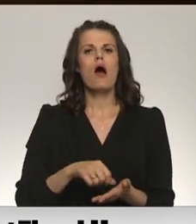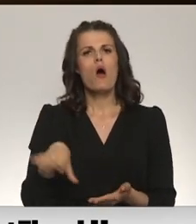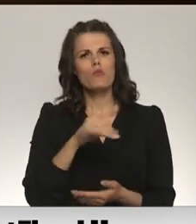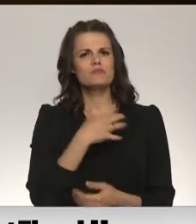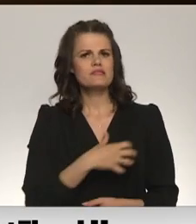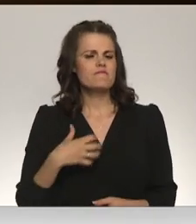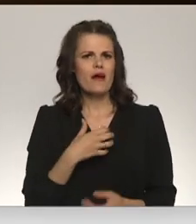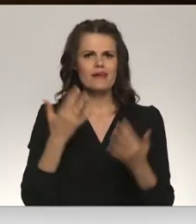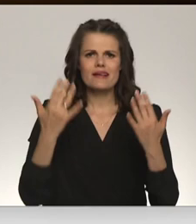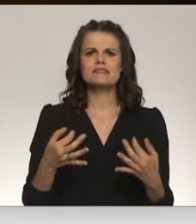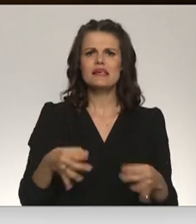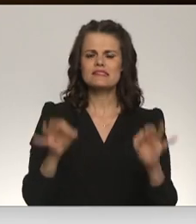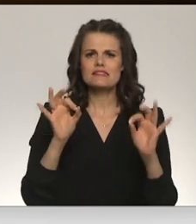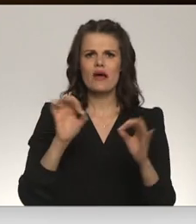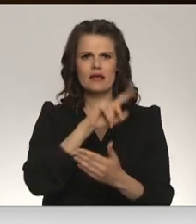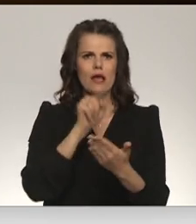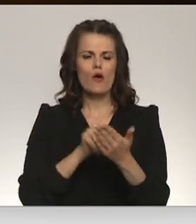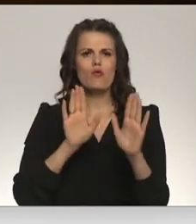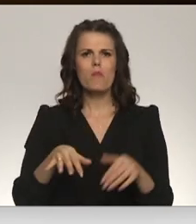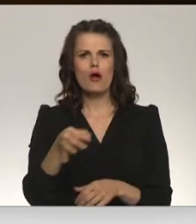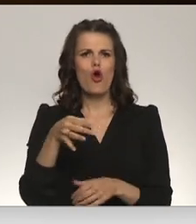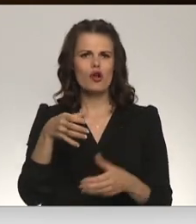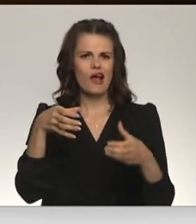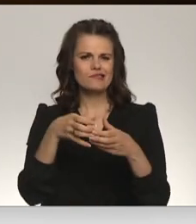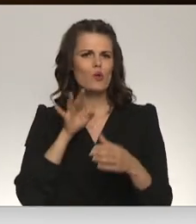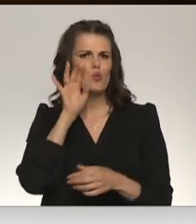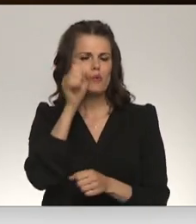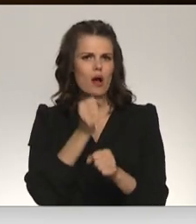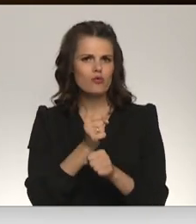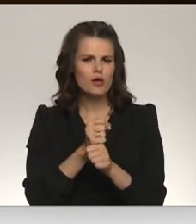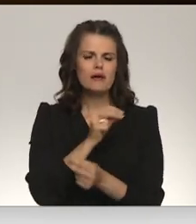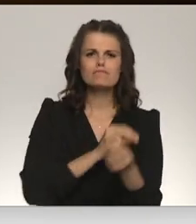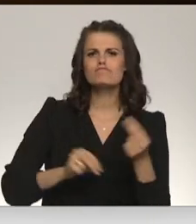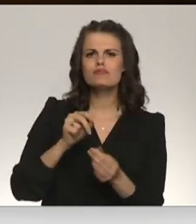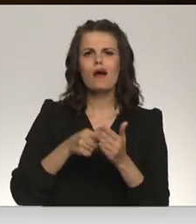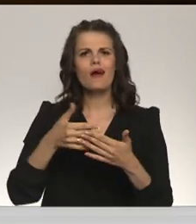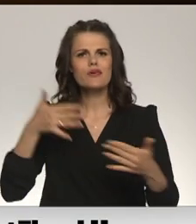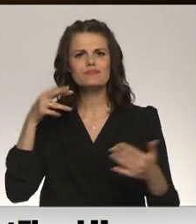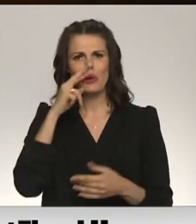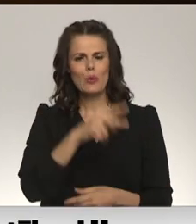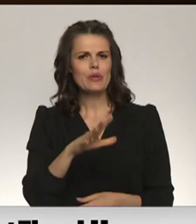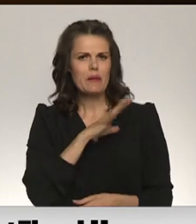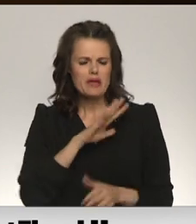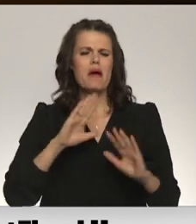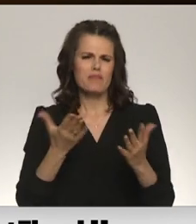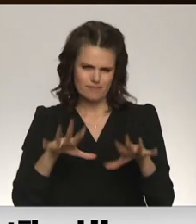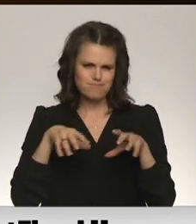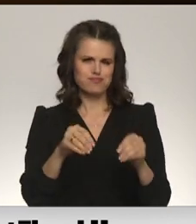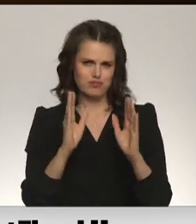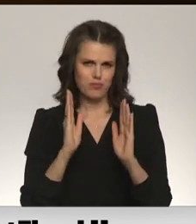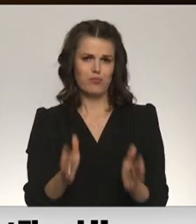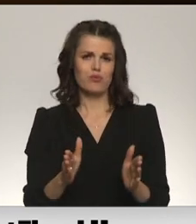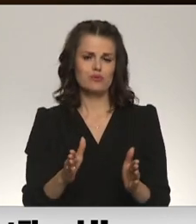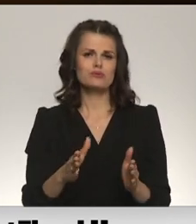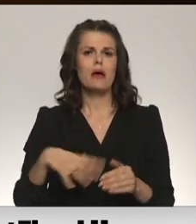būtiski jautājumi par mūsu organizācijas turpmāko darbu, jāapspriež pieļautās kļūdas, bet mēs ar tām tiksim galā.